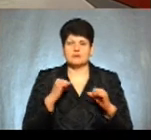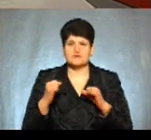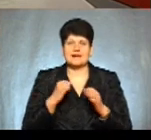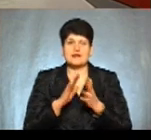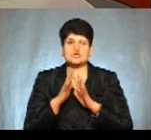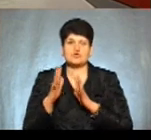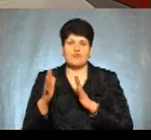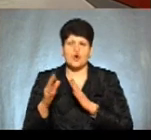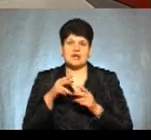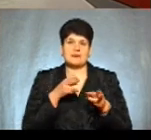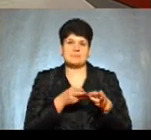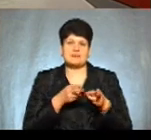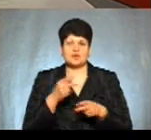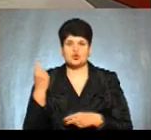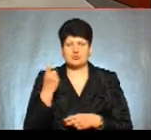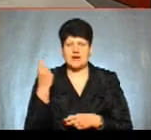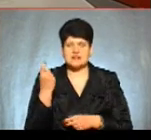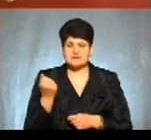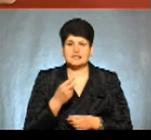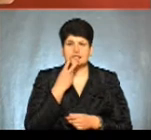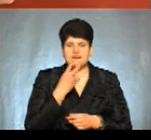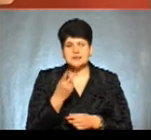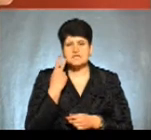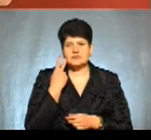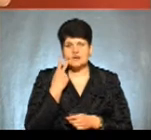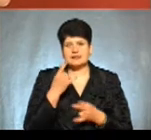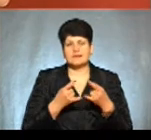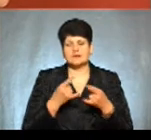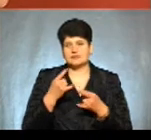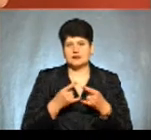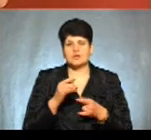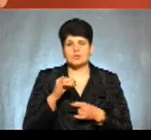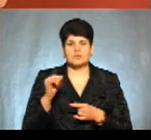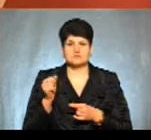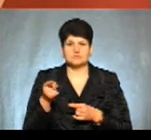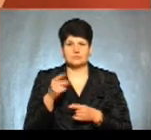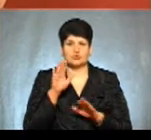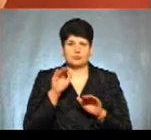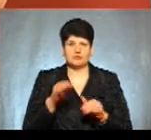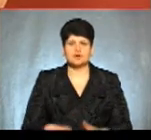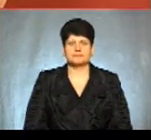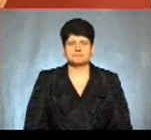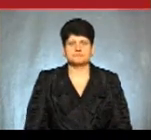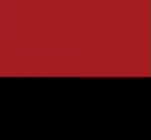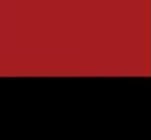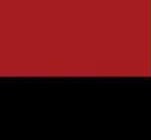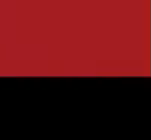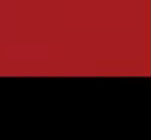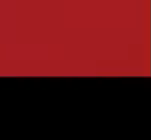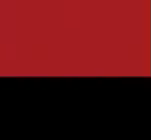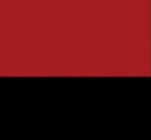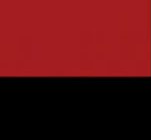управління лісового та мисливського господарства. Дивіться нас, як завжди, на телеканалі «Тернопіль». До побачення. Дякую, до побачення.